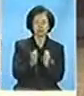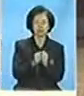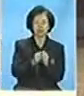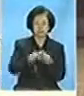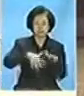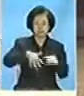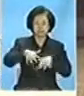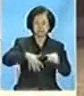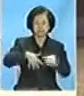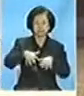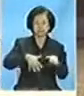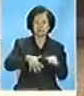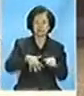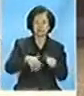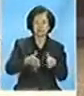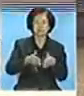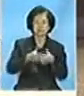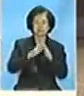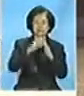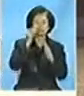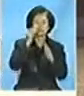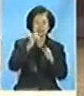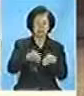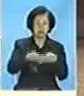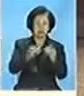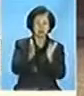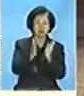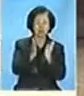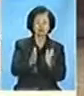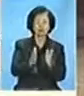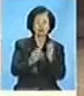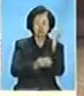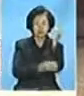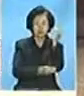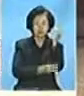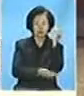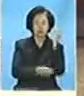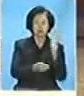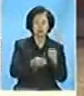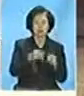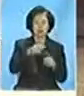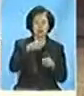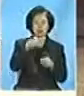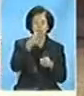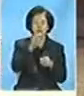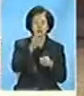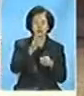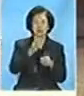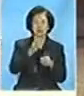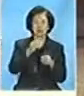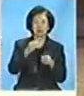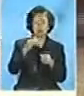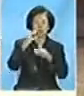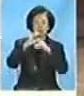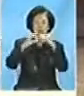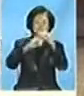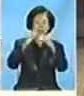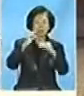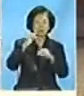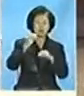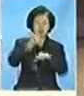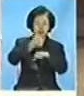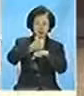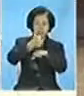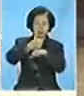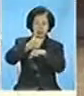นสร้างบ้านให้คนจนเรียกว่าบ้านตามโครงการบ้านผู้ว่ามาช่วยในราคา